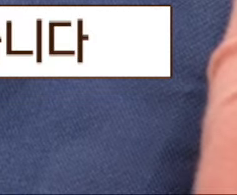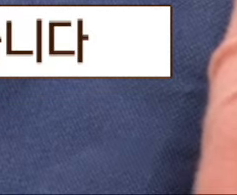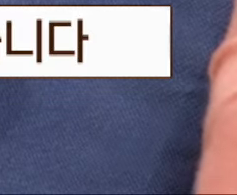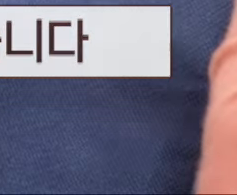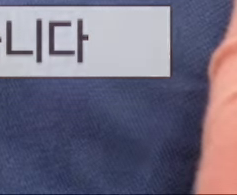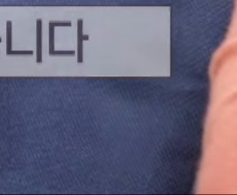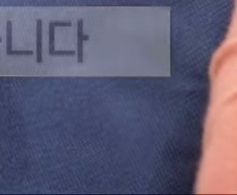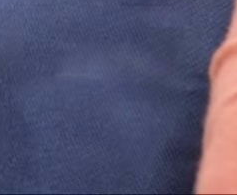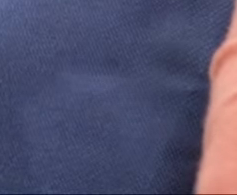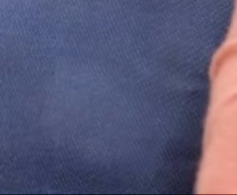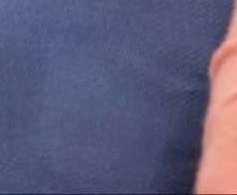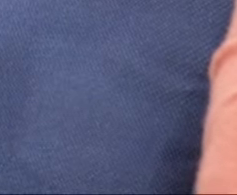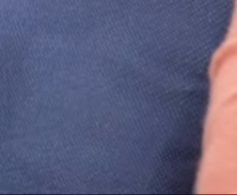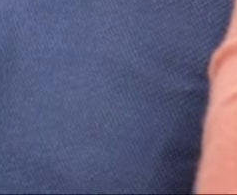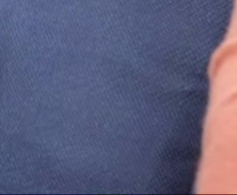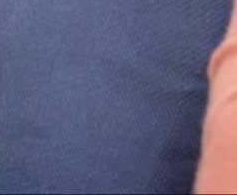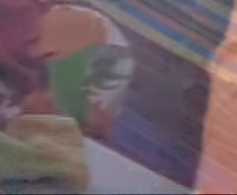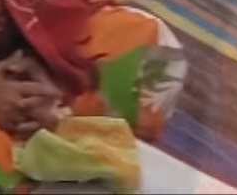기회를 세우고